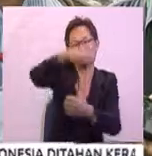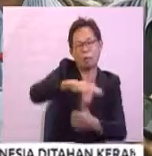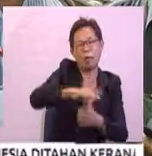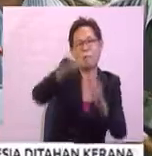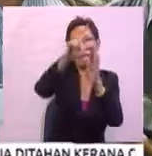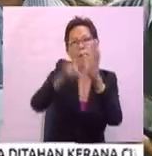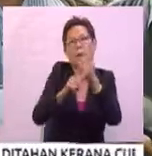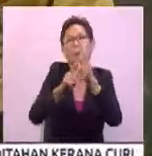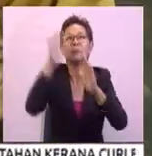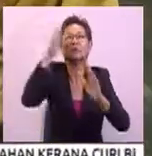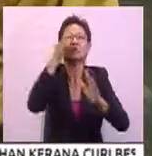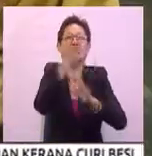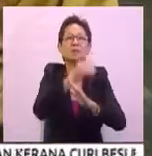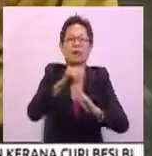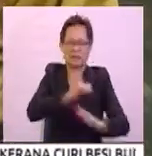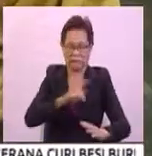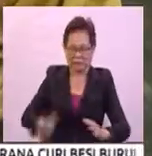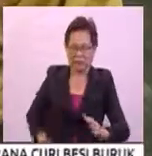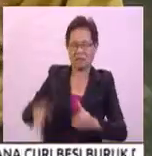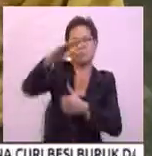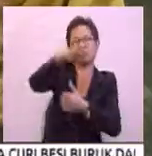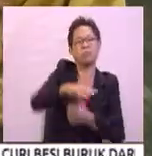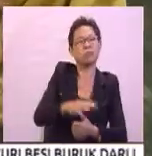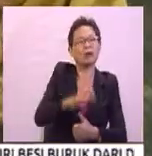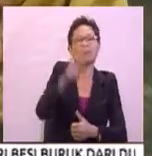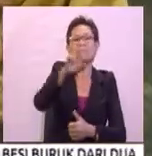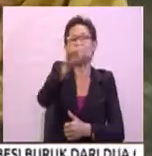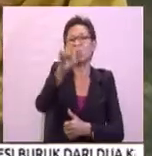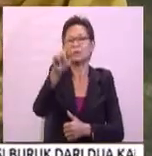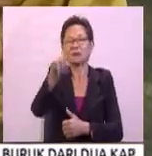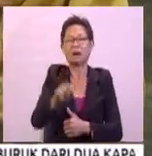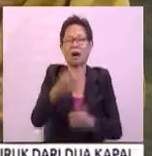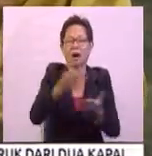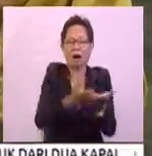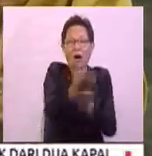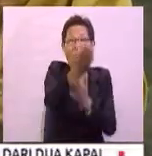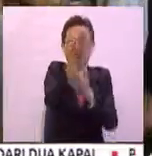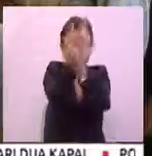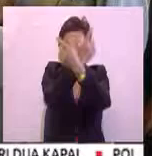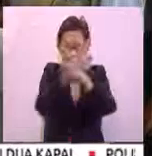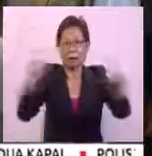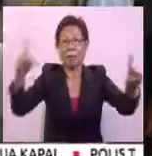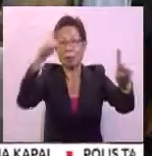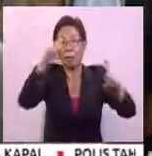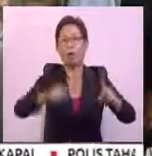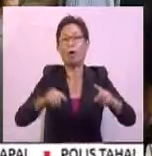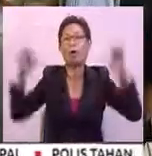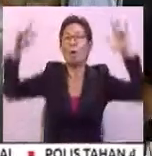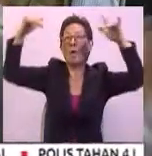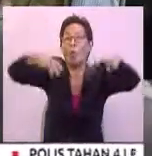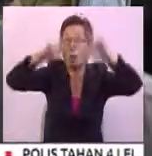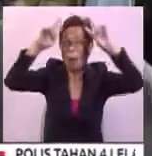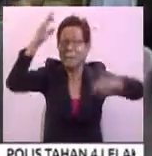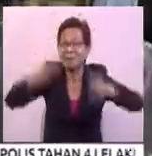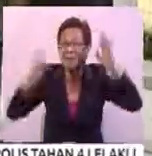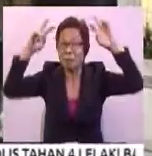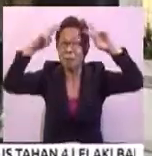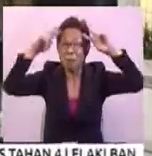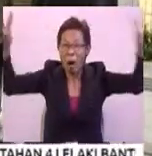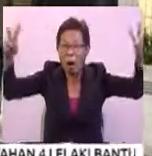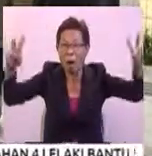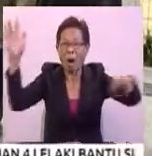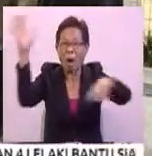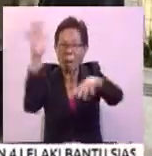Agong. Menurut Razali, beliau menghormati hak demokrasi untuk berhimpun secara aman, namun jika perhimpunan menyentuh